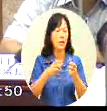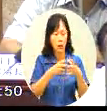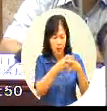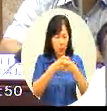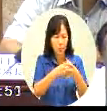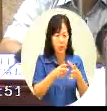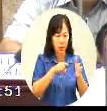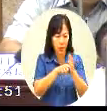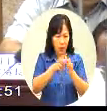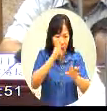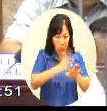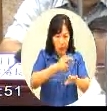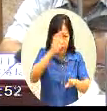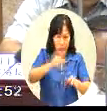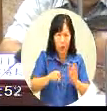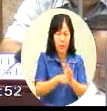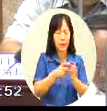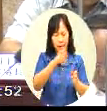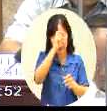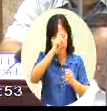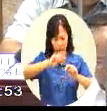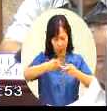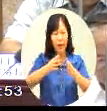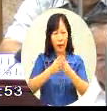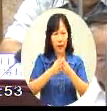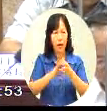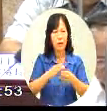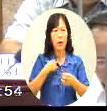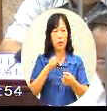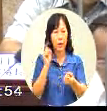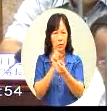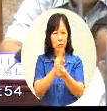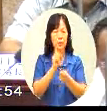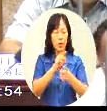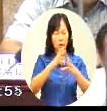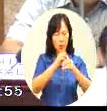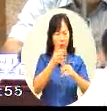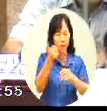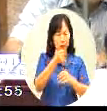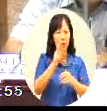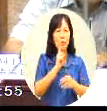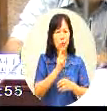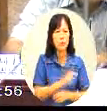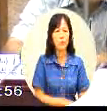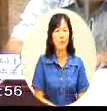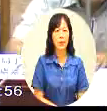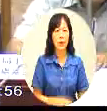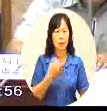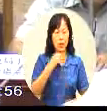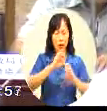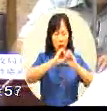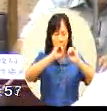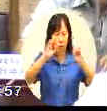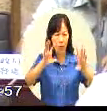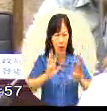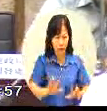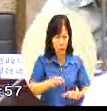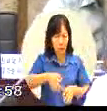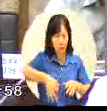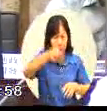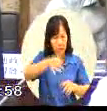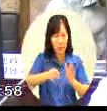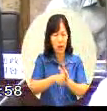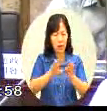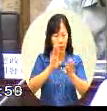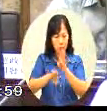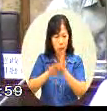是建议做这样的一个调整啊。不过我在这边跟萧议员报告一下，就是说公告限值它是一个课税